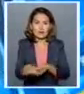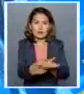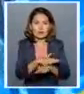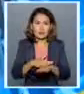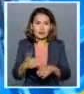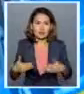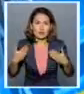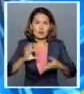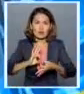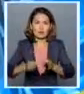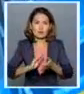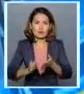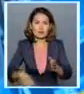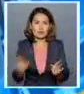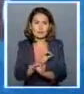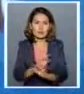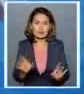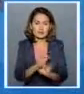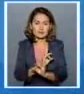Данияр Болысбекұлы әрі қарай.